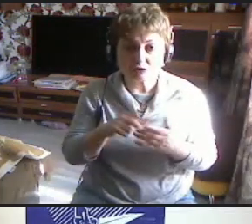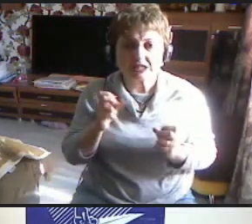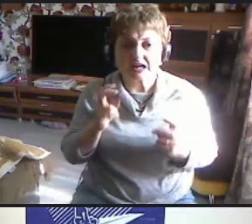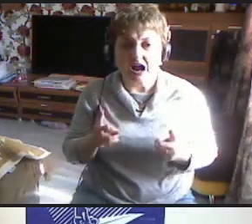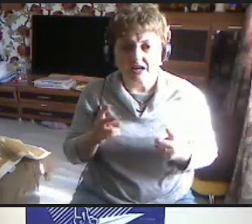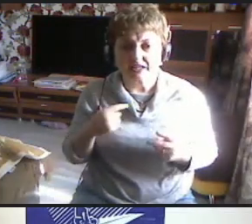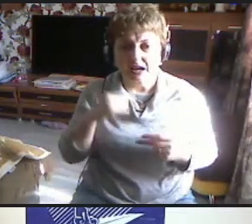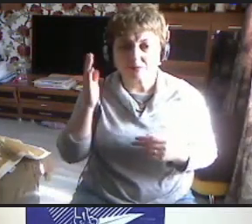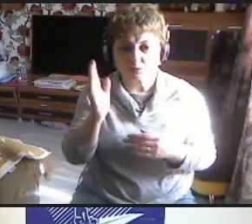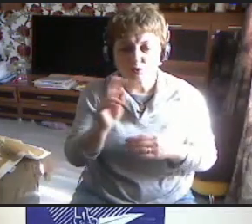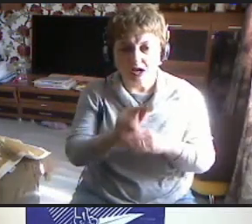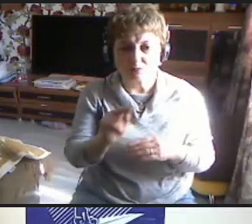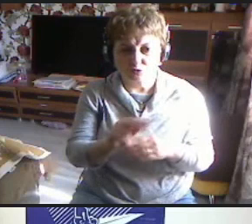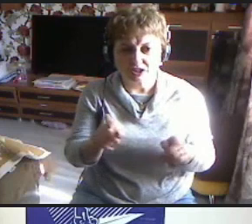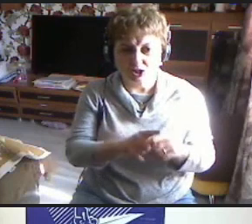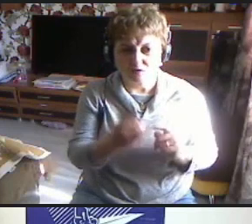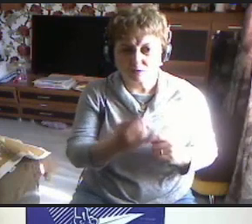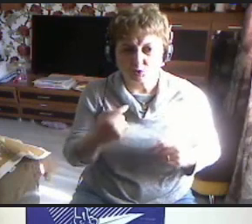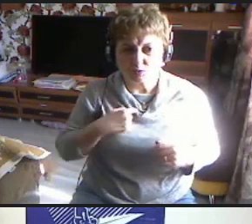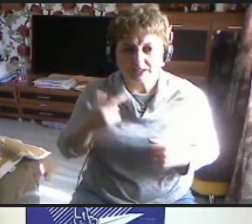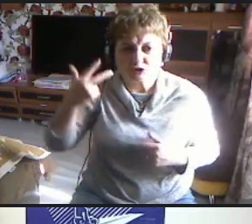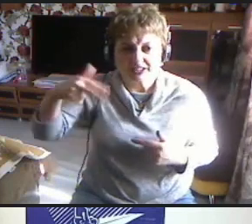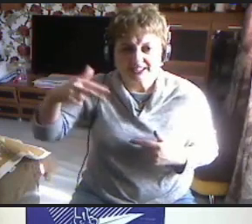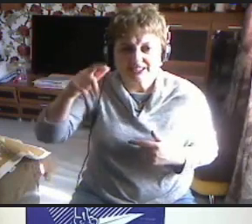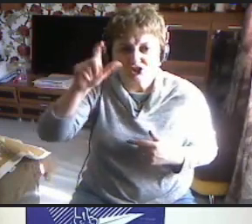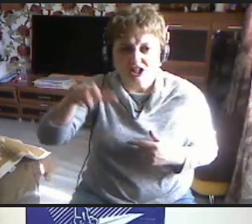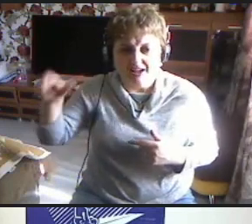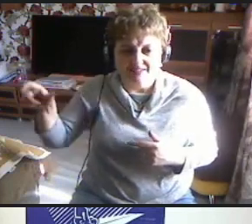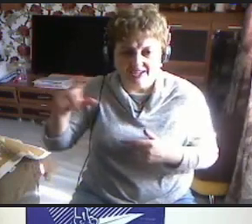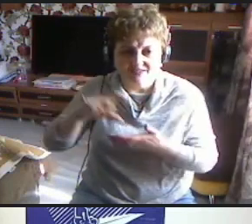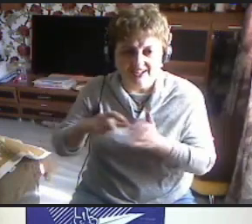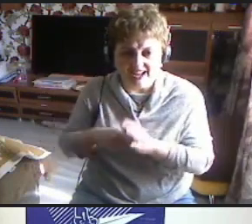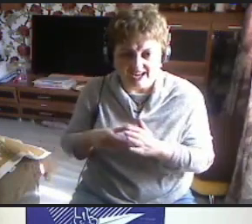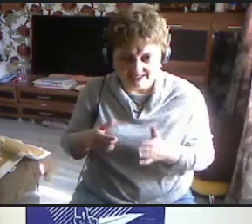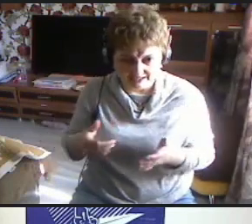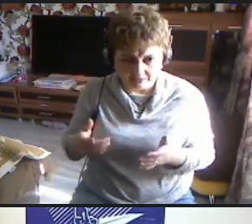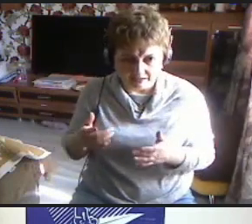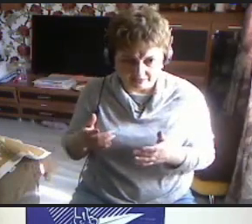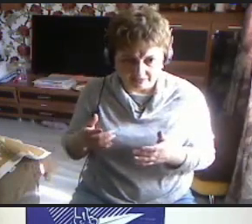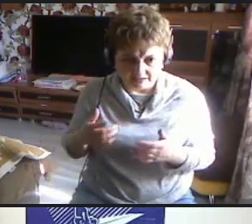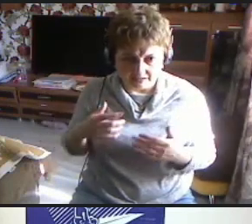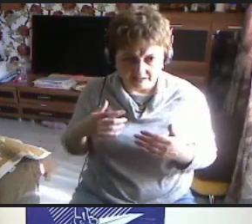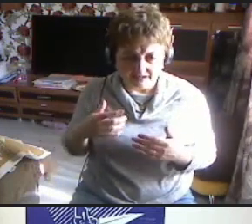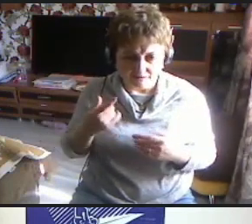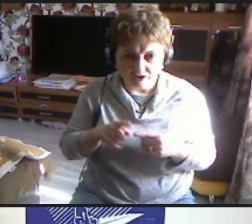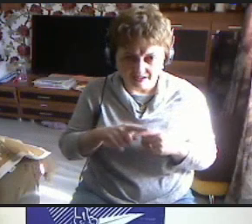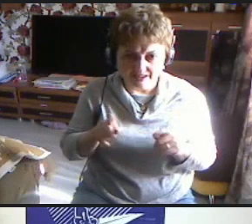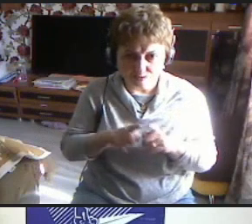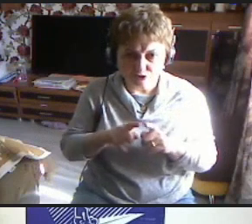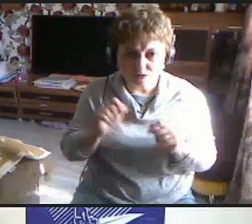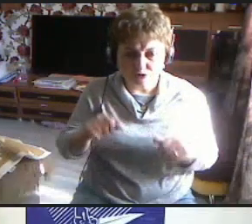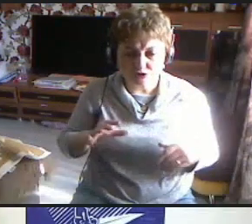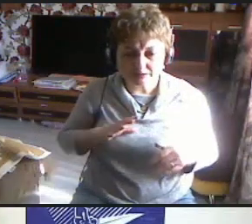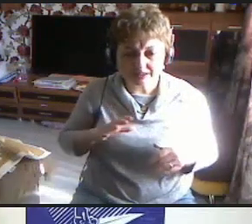такого ребенка, у меня еще 30 человек в классе. И это тоже имеет место быть. Но прежде всего, где-то